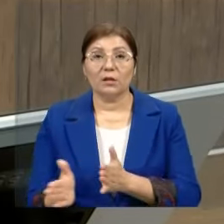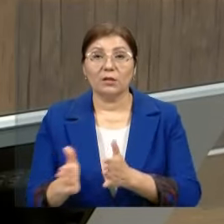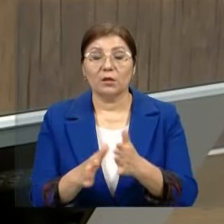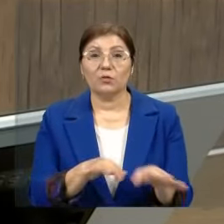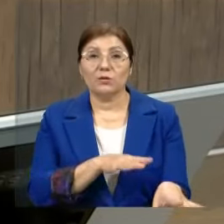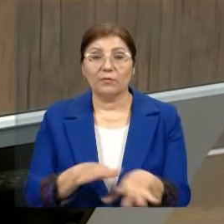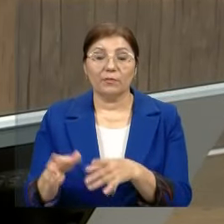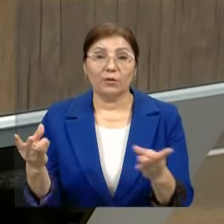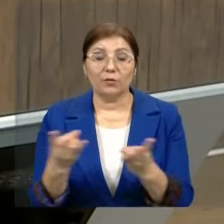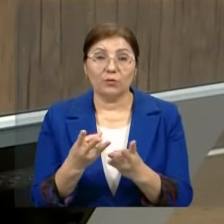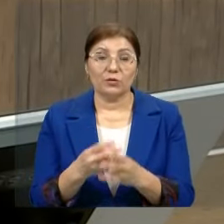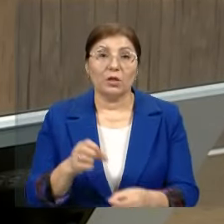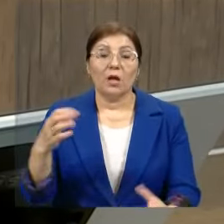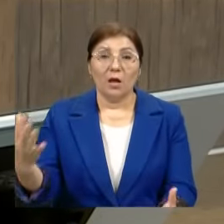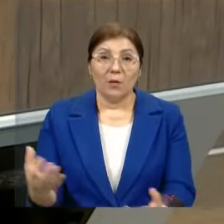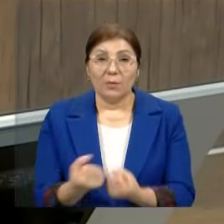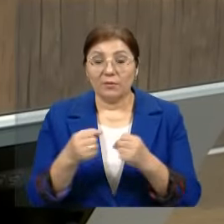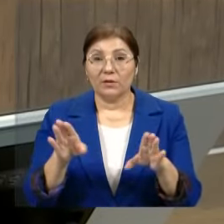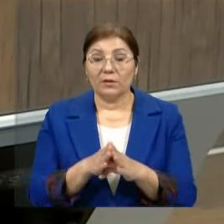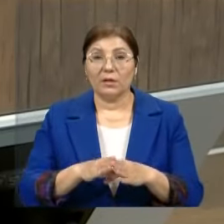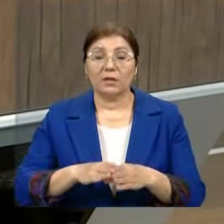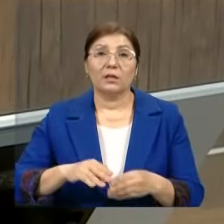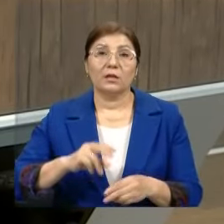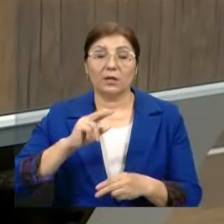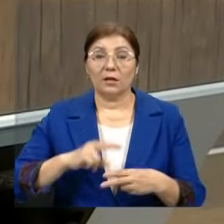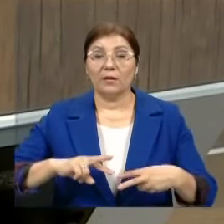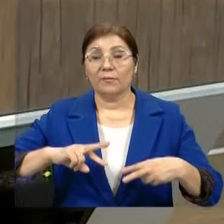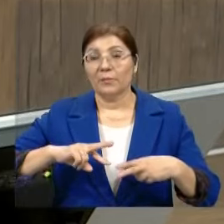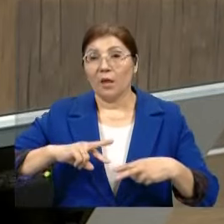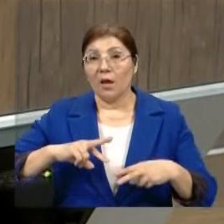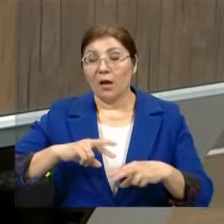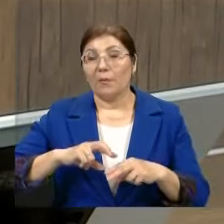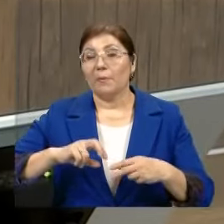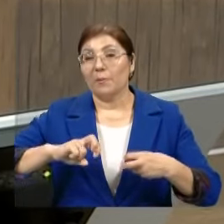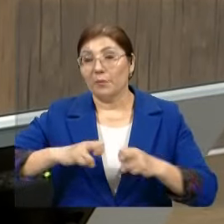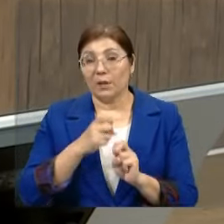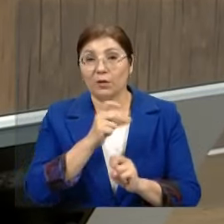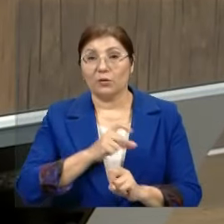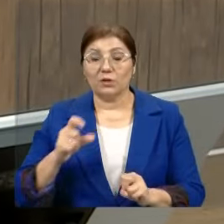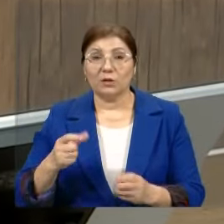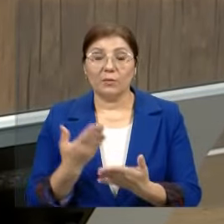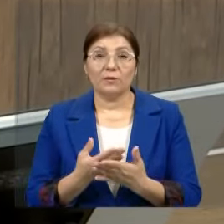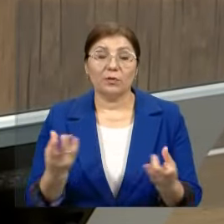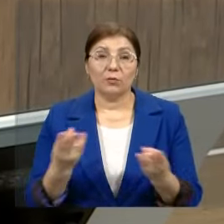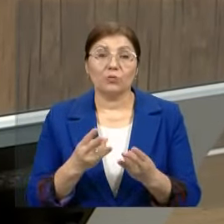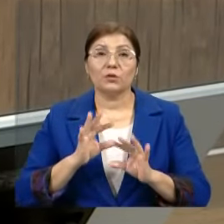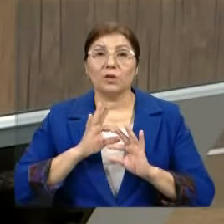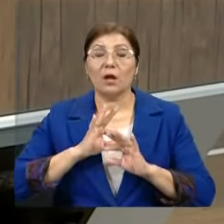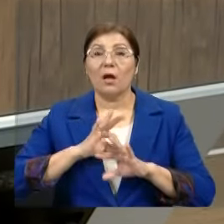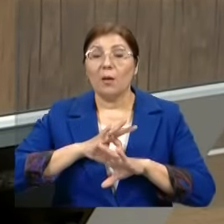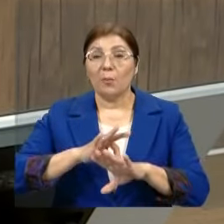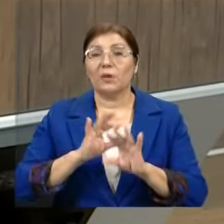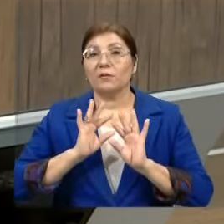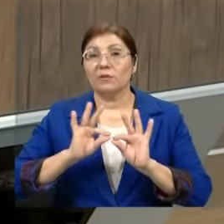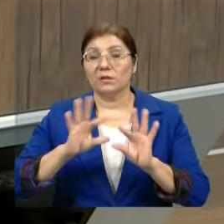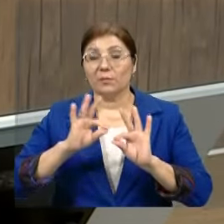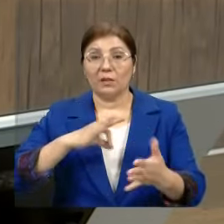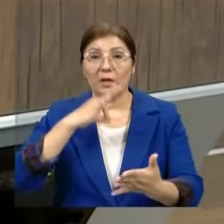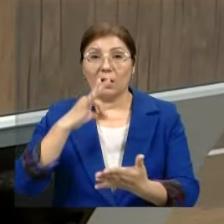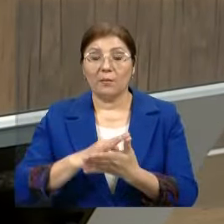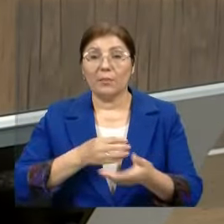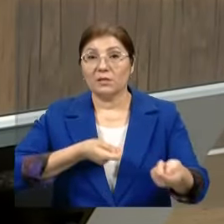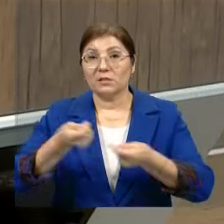Нужно сразу пресекать таких нарушителей. Полиция совместно с управлением образования провести разъяснительные беседы с несовершеннолетними об ответственности